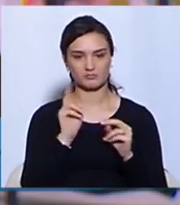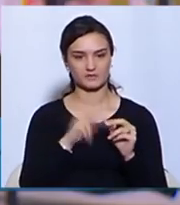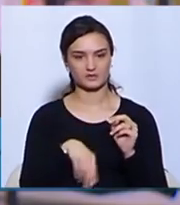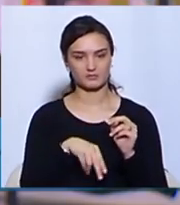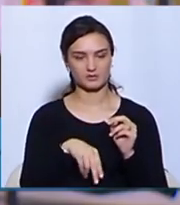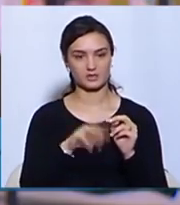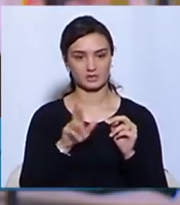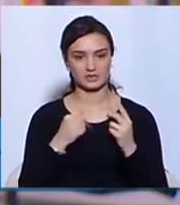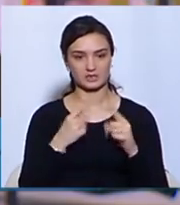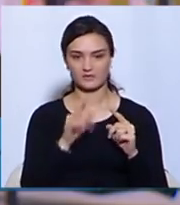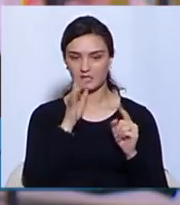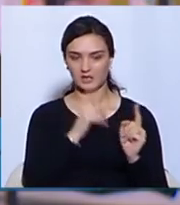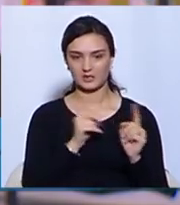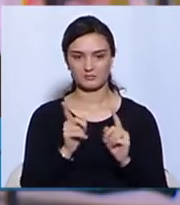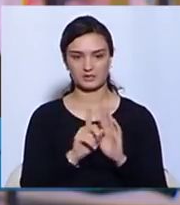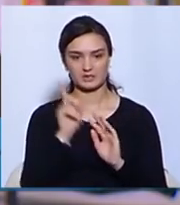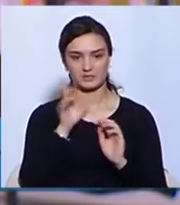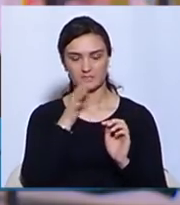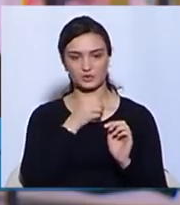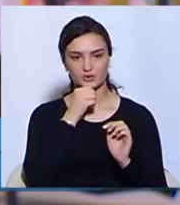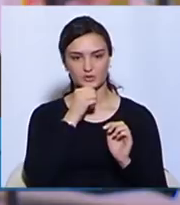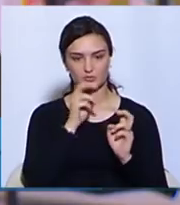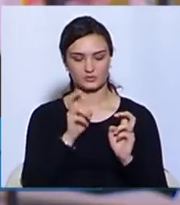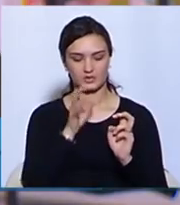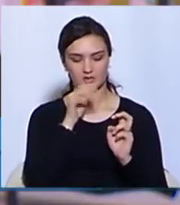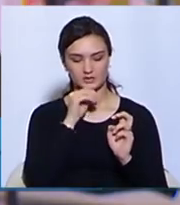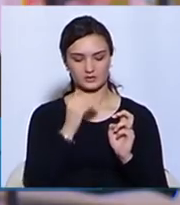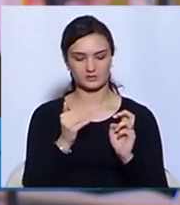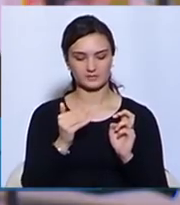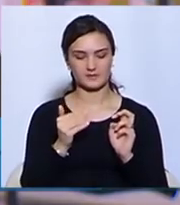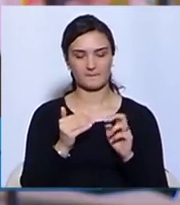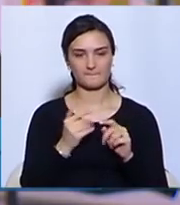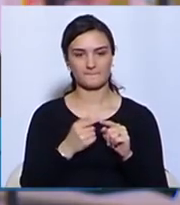მთავრდება და სხვა ეტაპი იწყება ზრდასრული ასაკის.